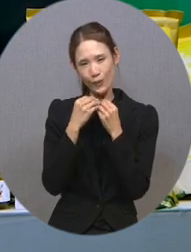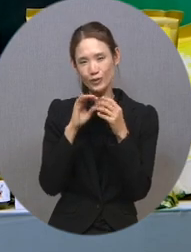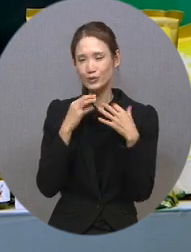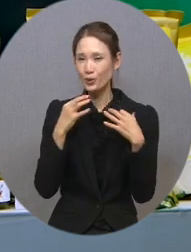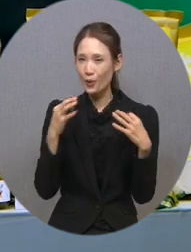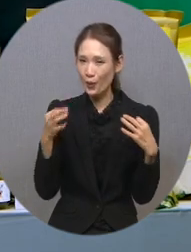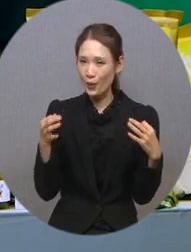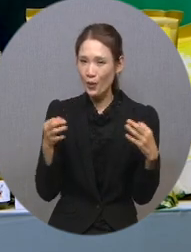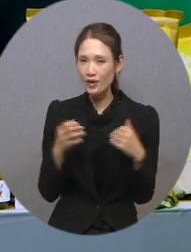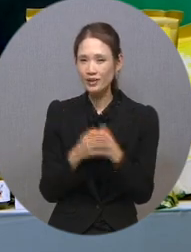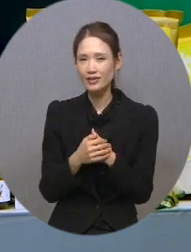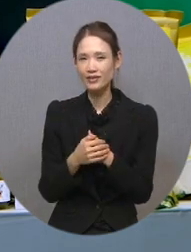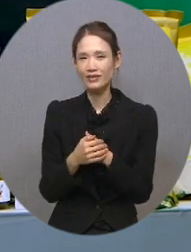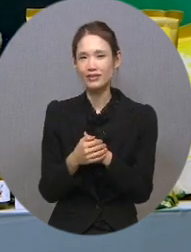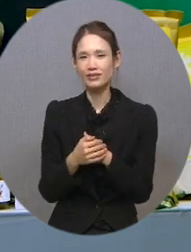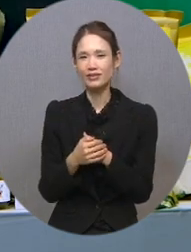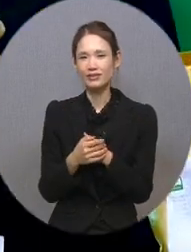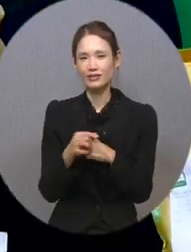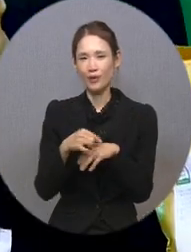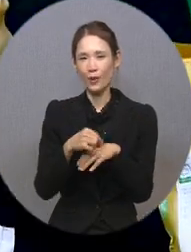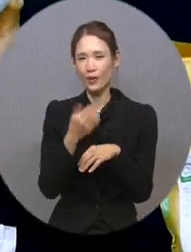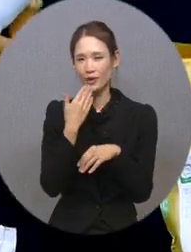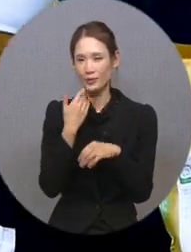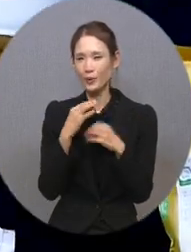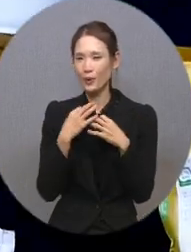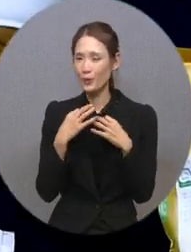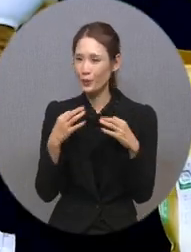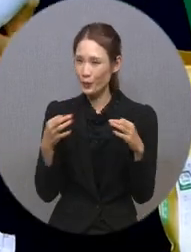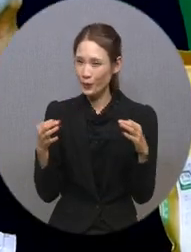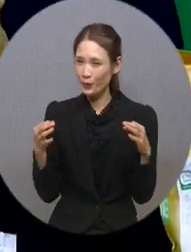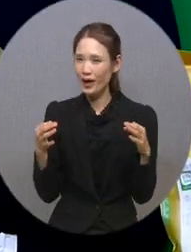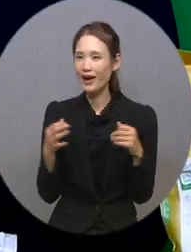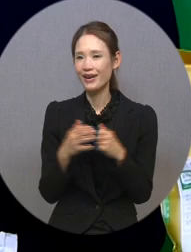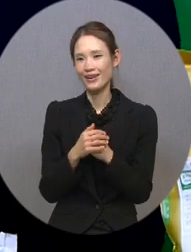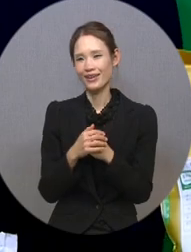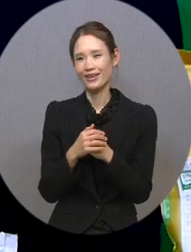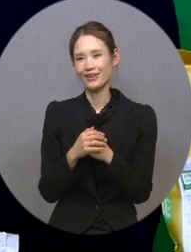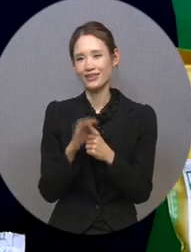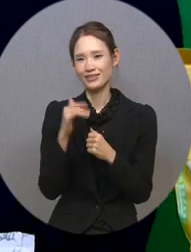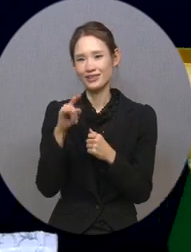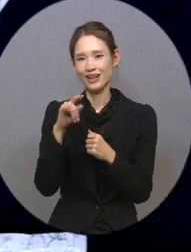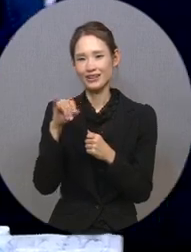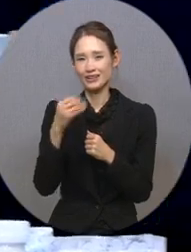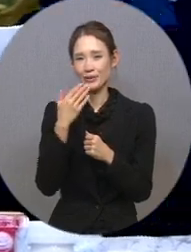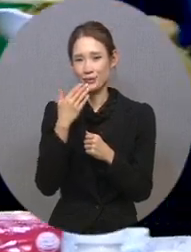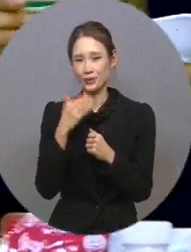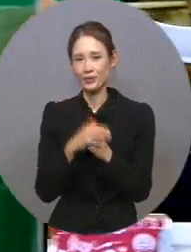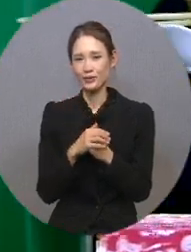소리하고 또 고기 먹고 소리하고 낙지 먹고.